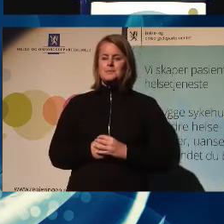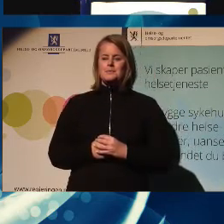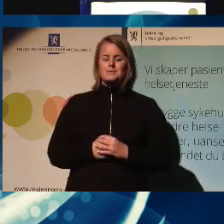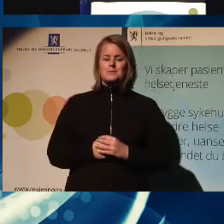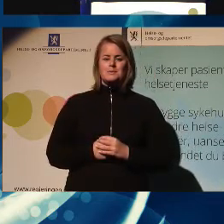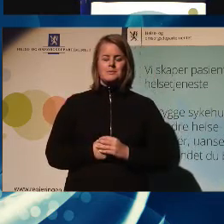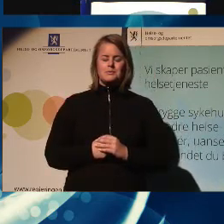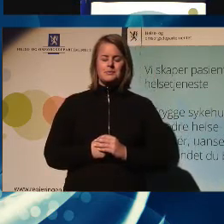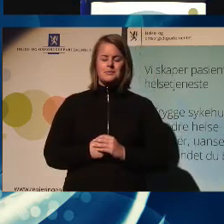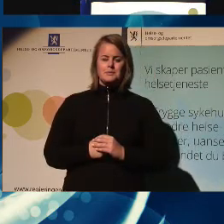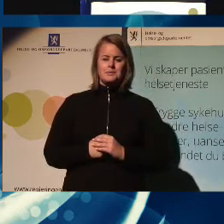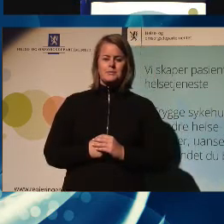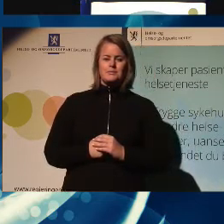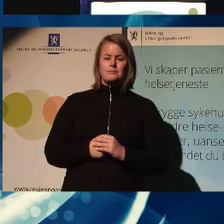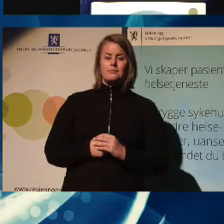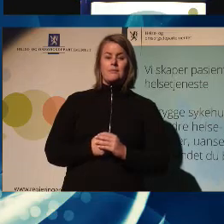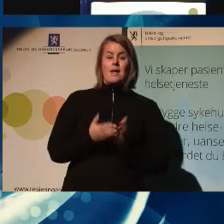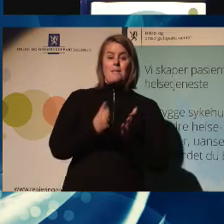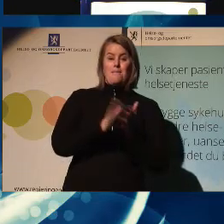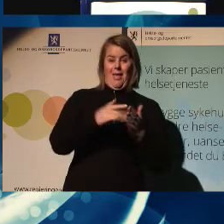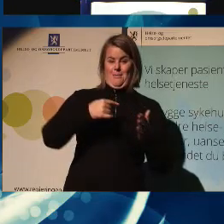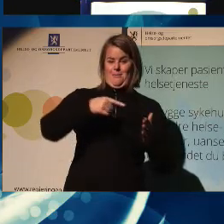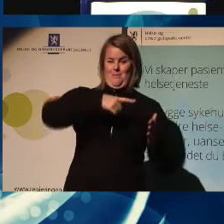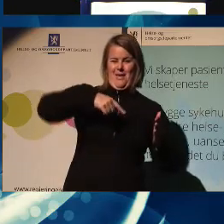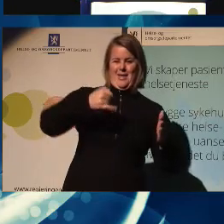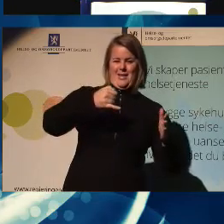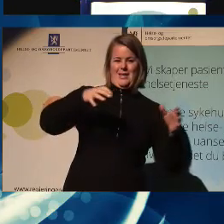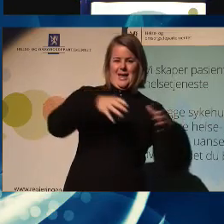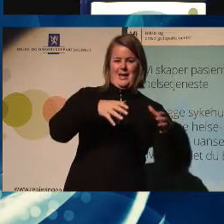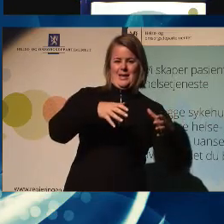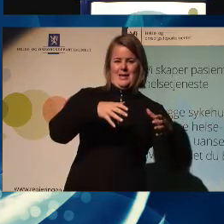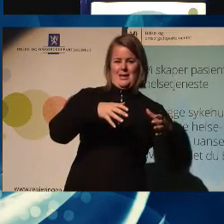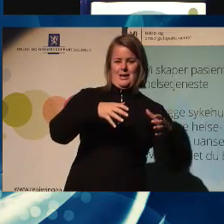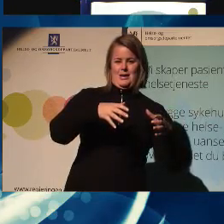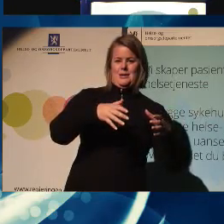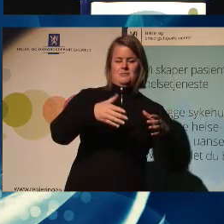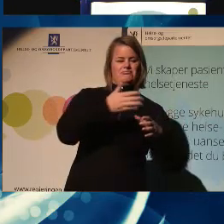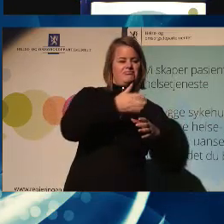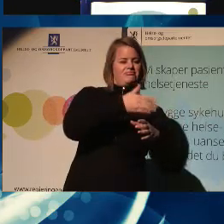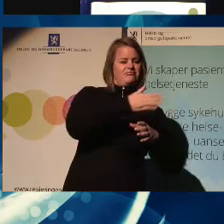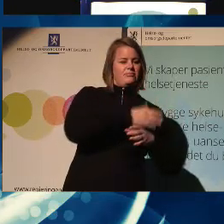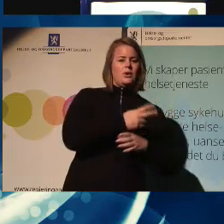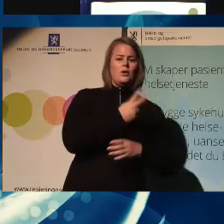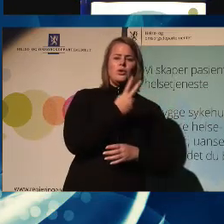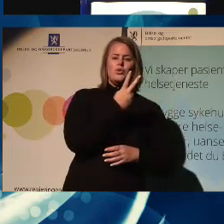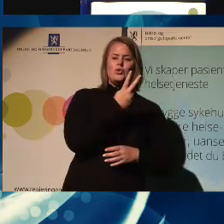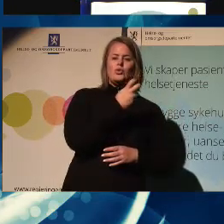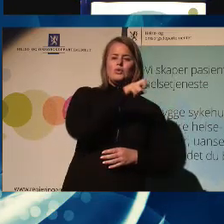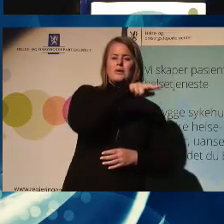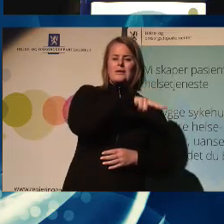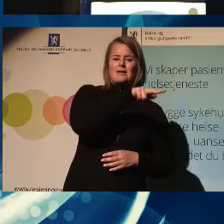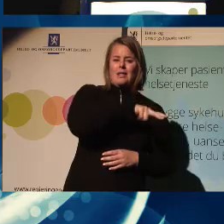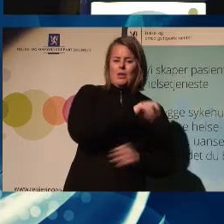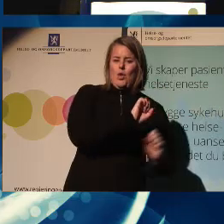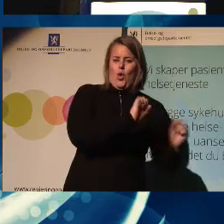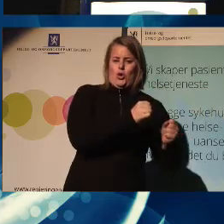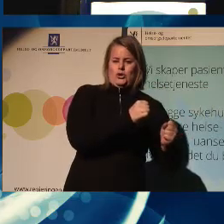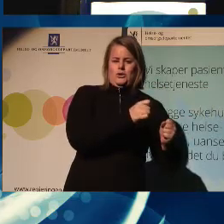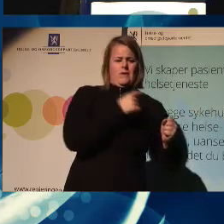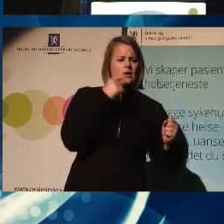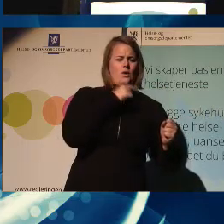Med gjengen havna på tegnebrettet hos Haugesund Røde Kors en høstdag i 2013.